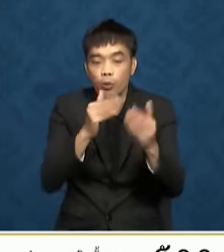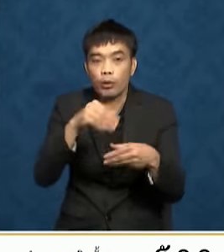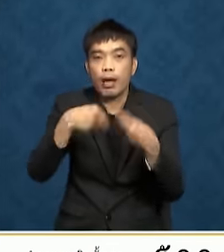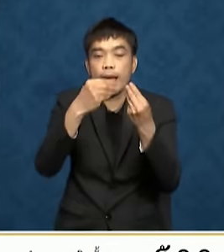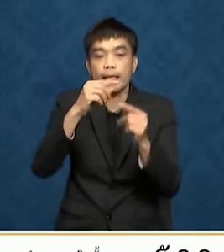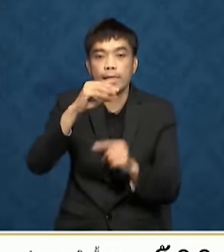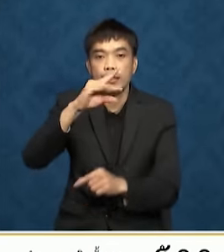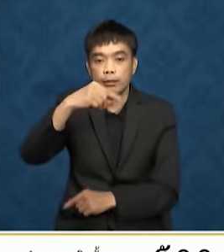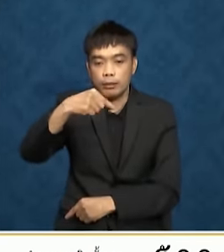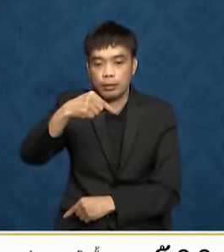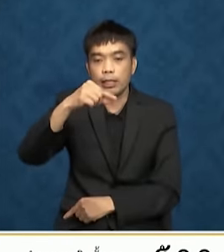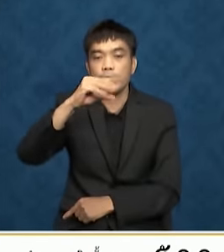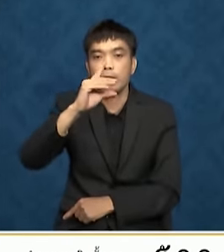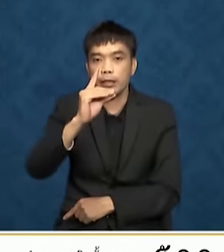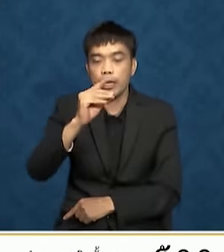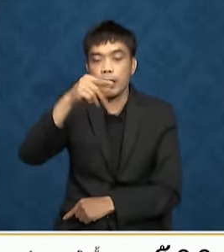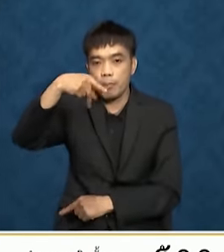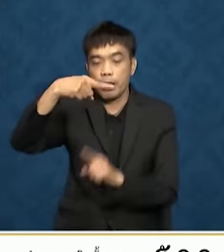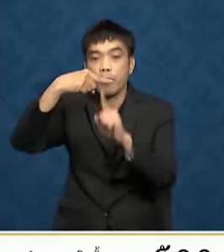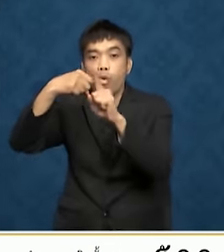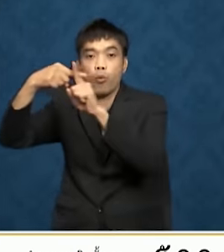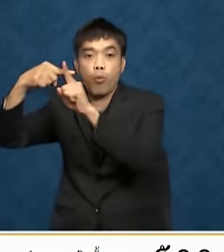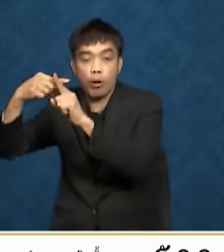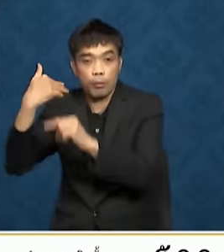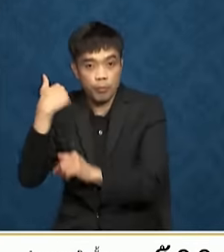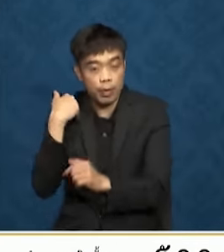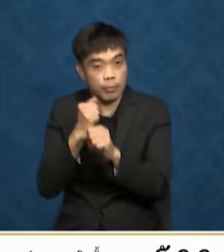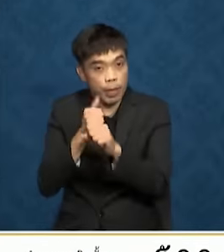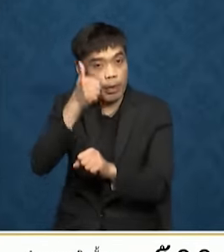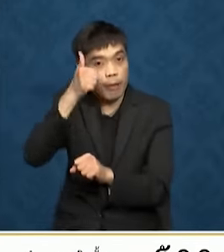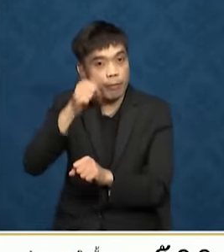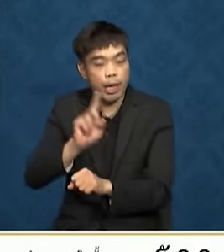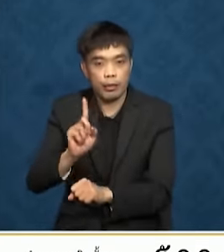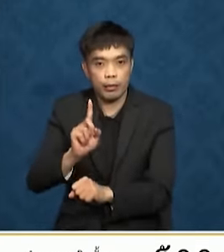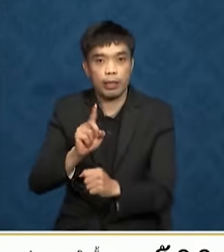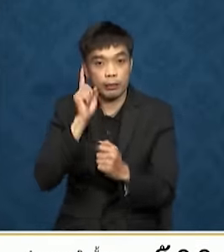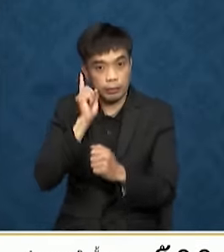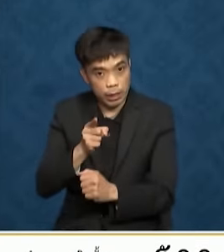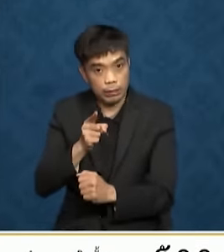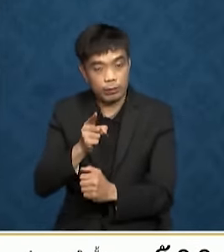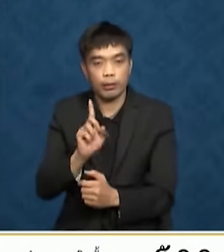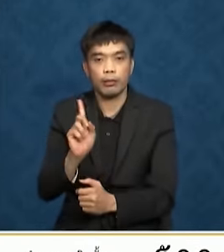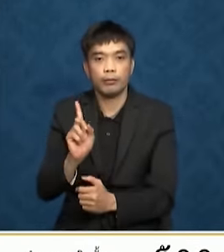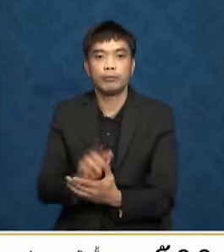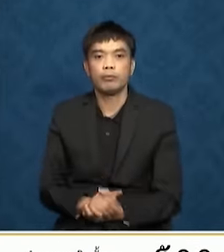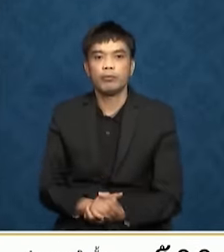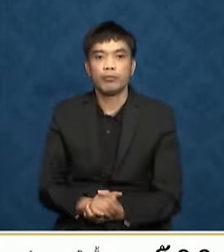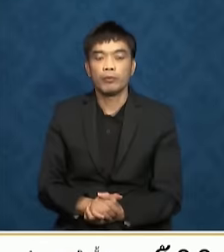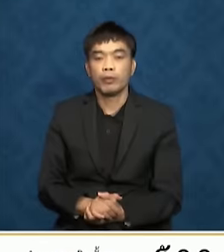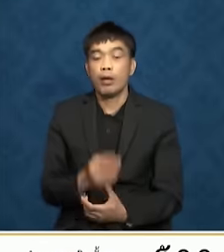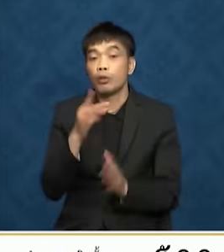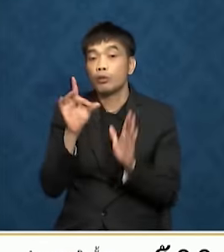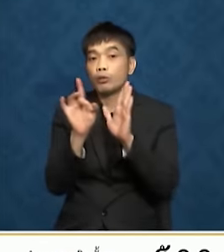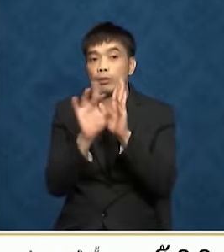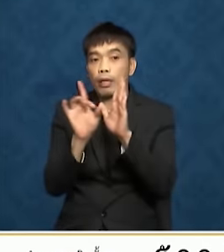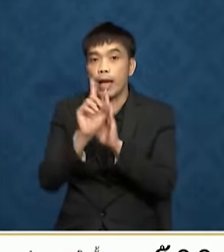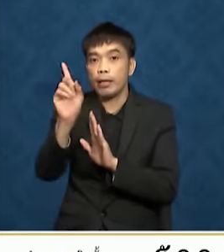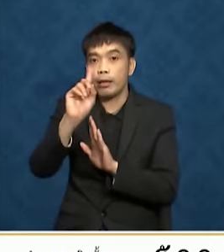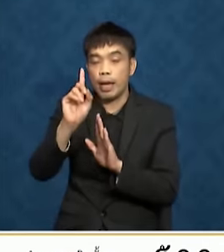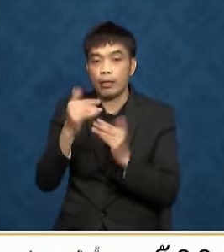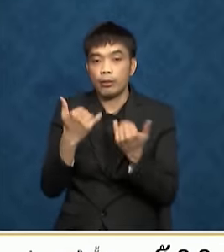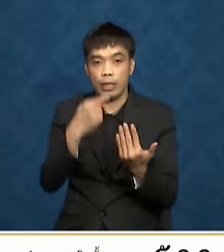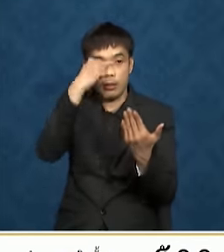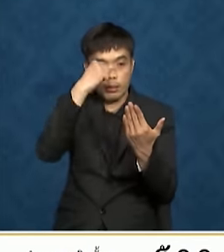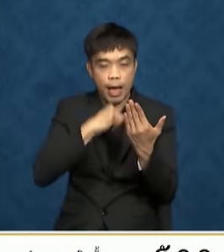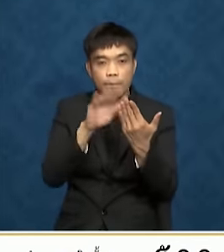หรือเปล่านะครับสุดท้ายเรื่องของการท่องเที่ยวการท่องเที่ยวเนี่ยคือเครื่องจักรเศรษฐกิจสุดท้ายที่ประเทศไทยมีอยู่อัน